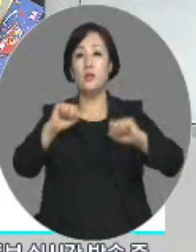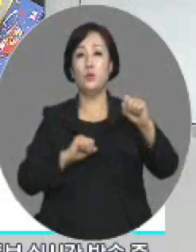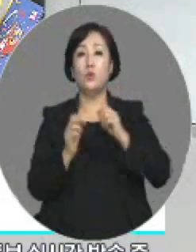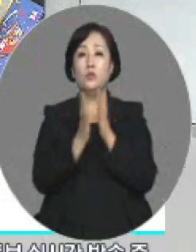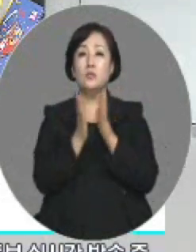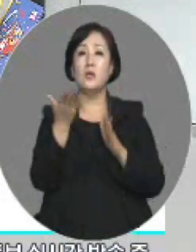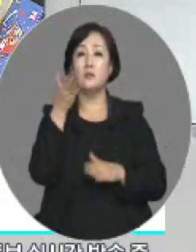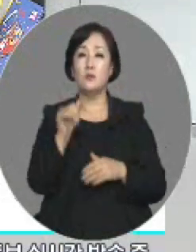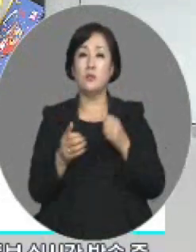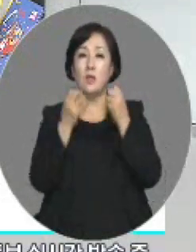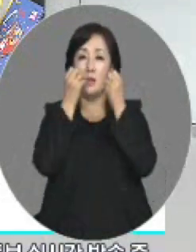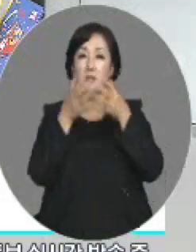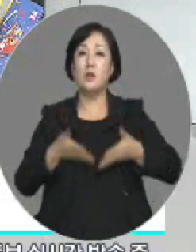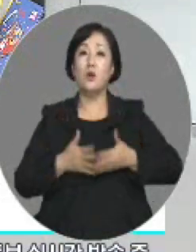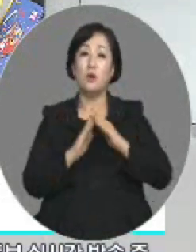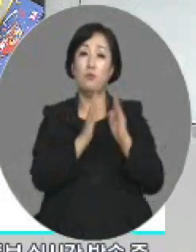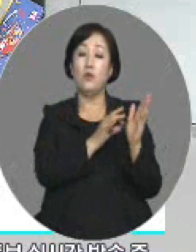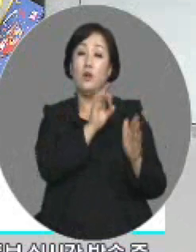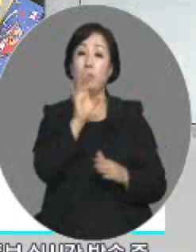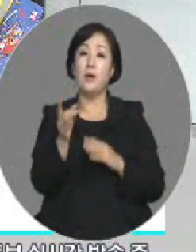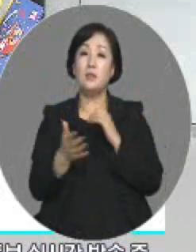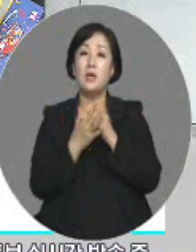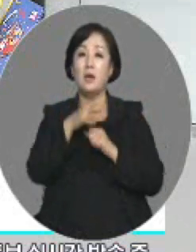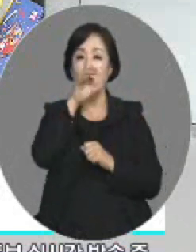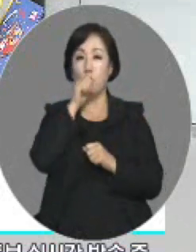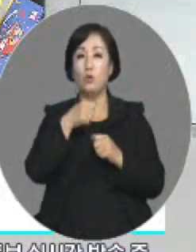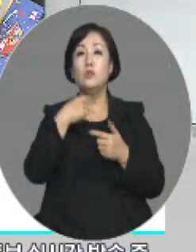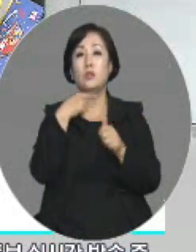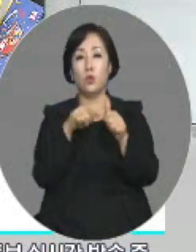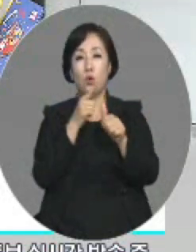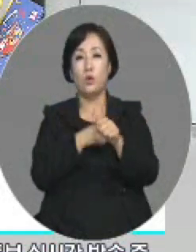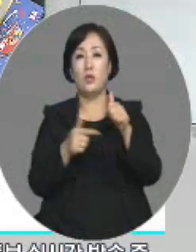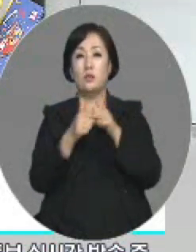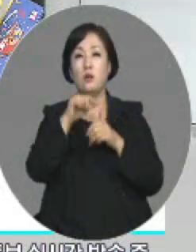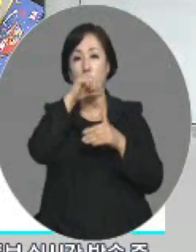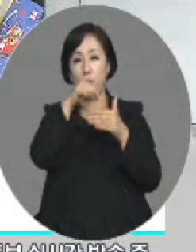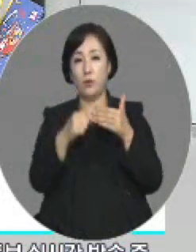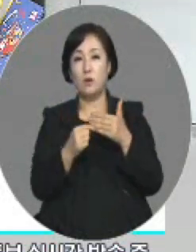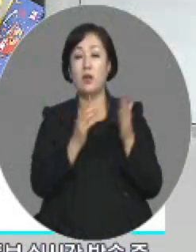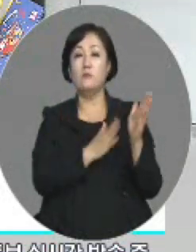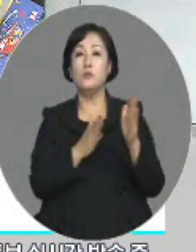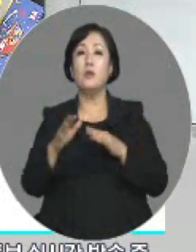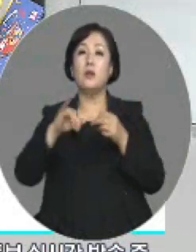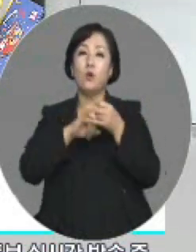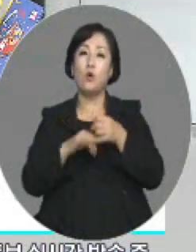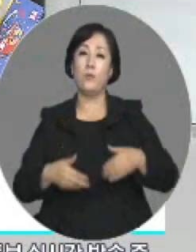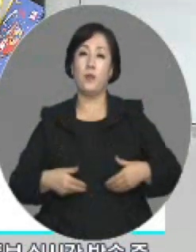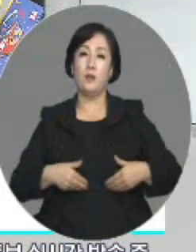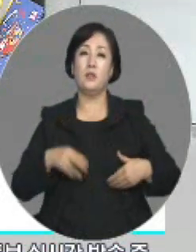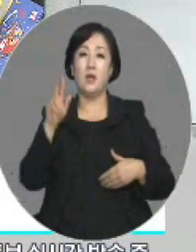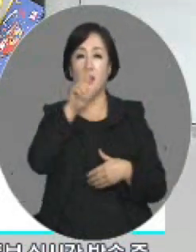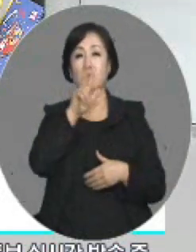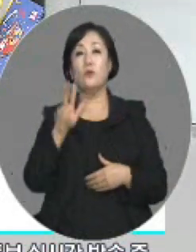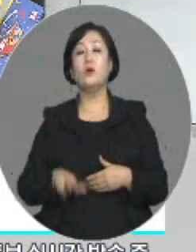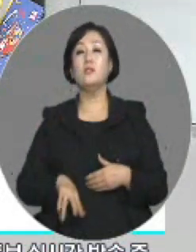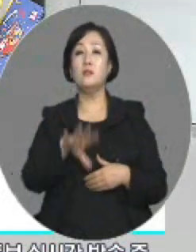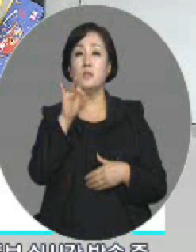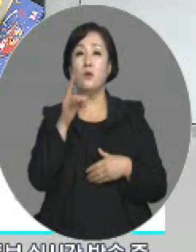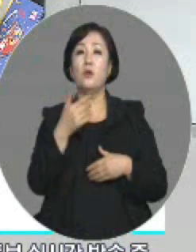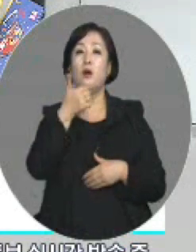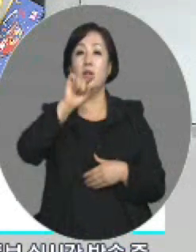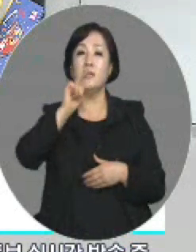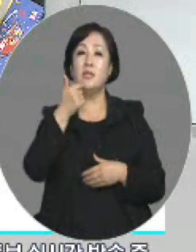걸맞게 좋은 교육 콘텐츠 확보도 꼭 필요한데 시교육청이 전국에서 처음으로 그린 스마트 미래 학교를